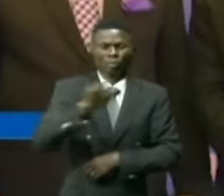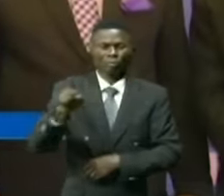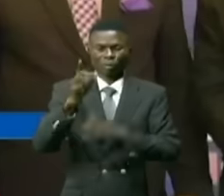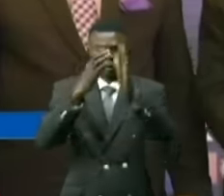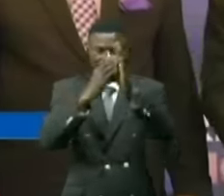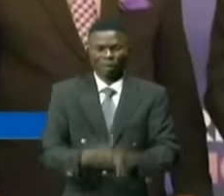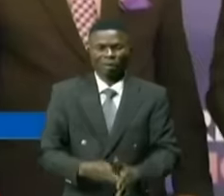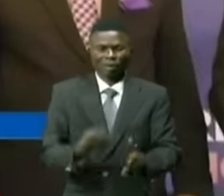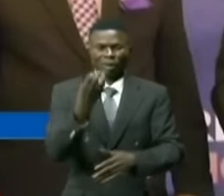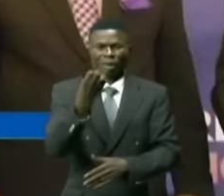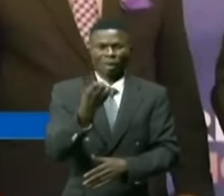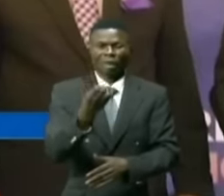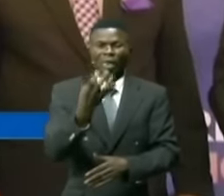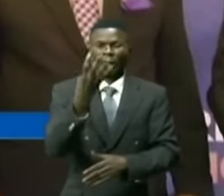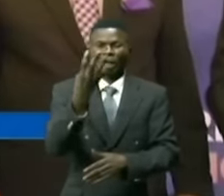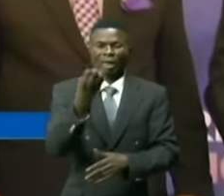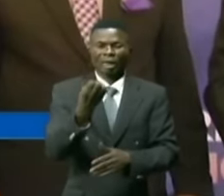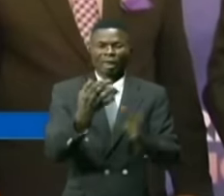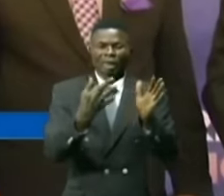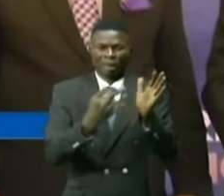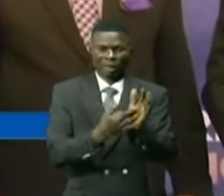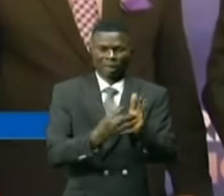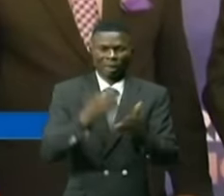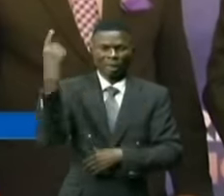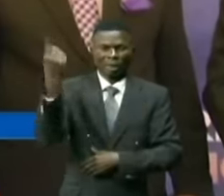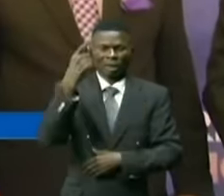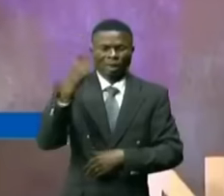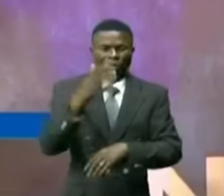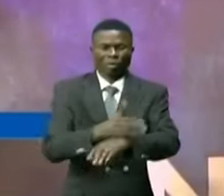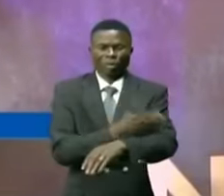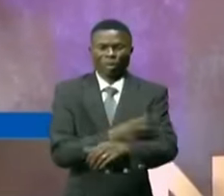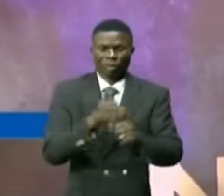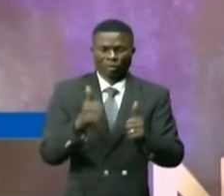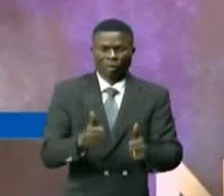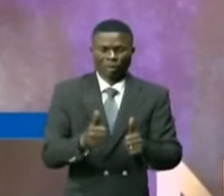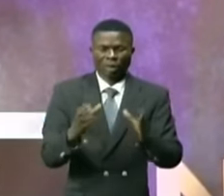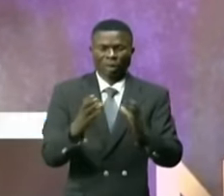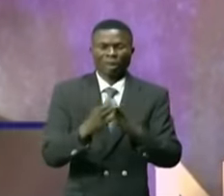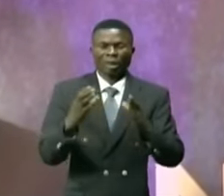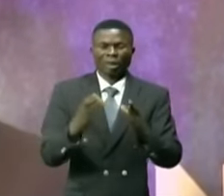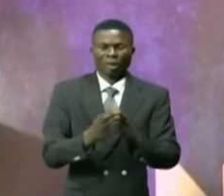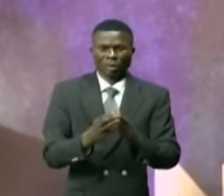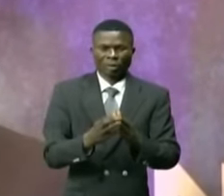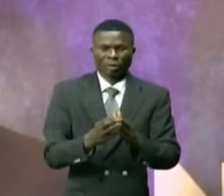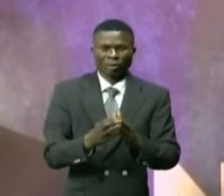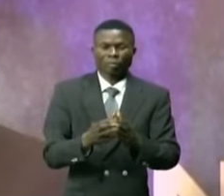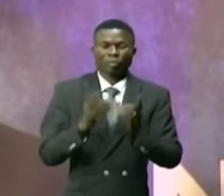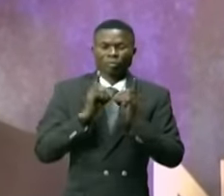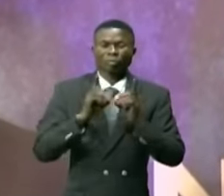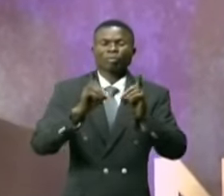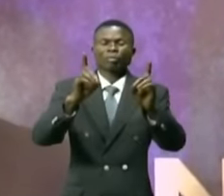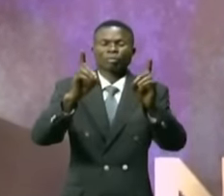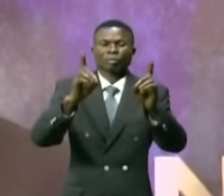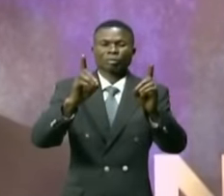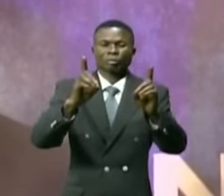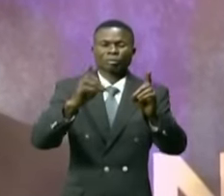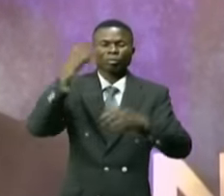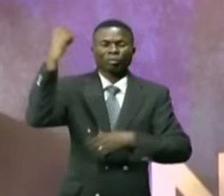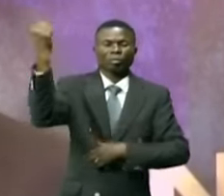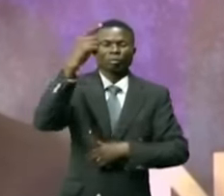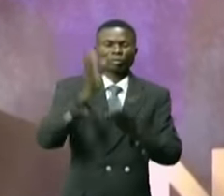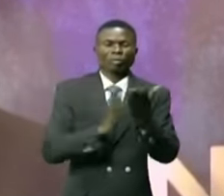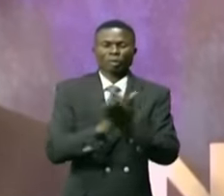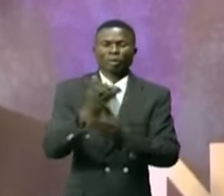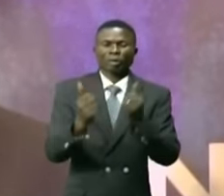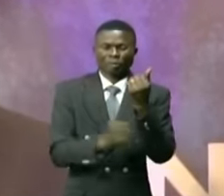1948, le monde franchissait un pas très important avec la Déclaration universelle des